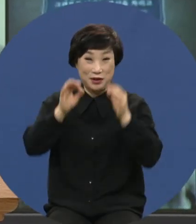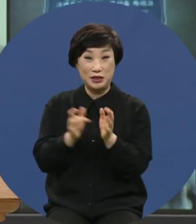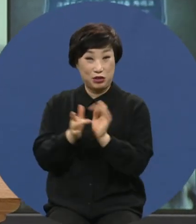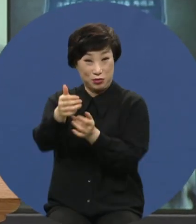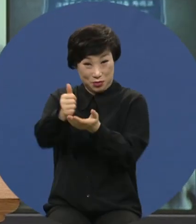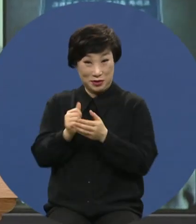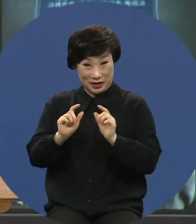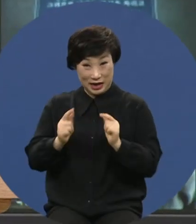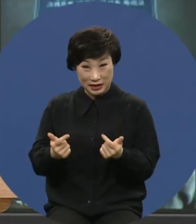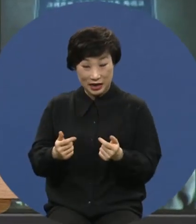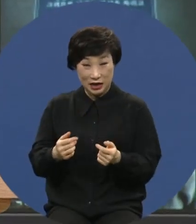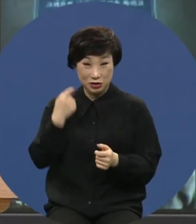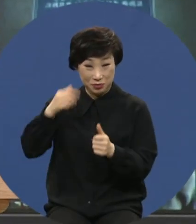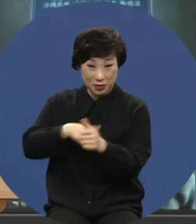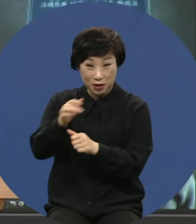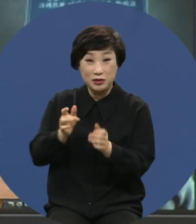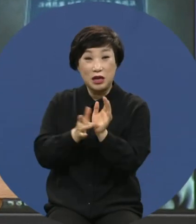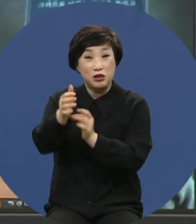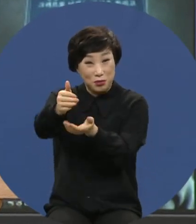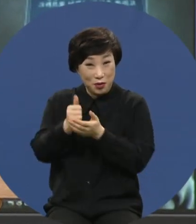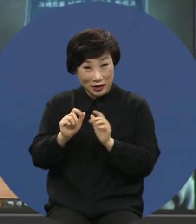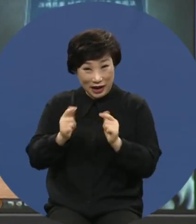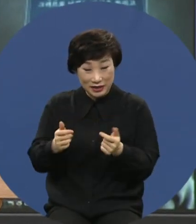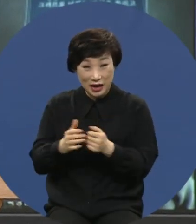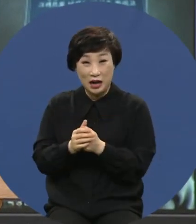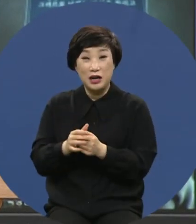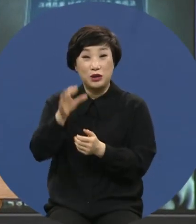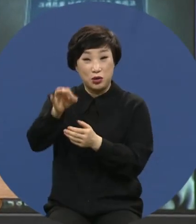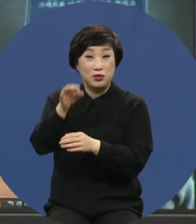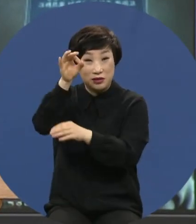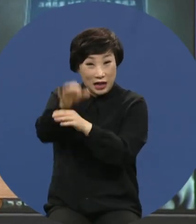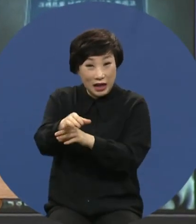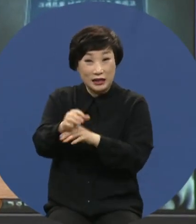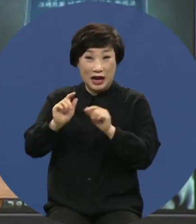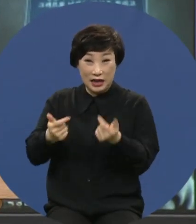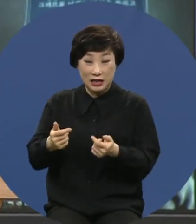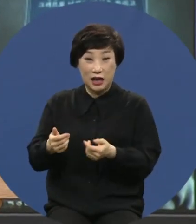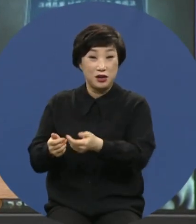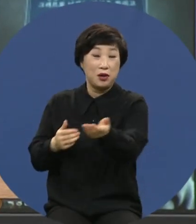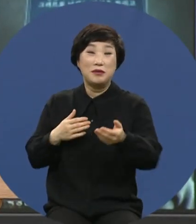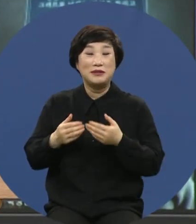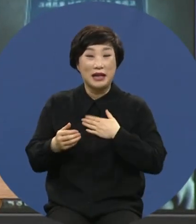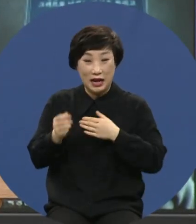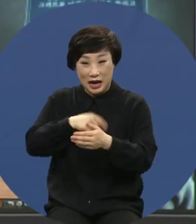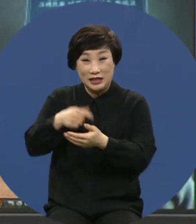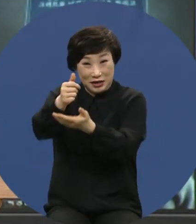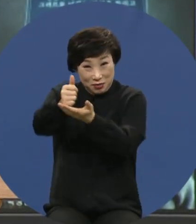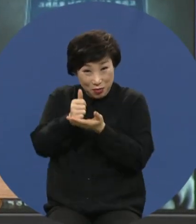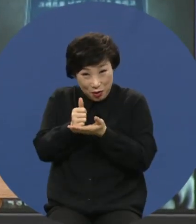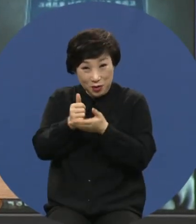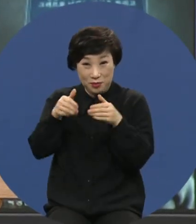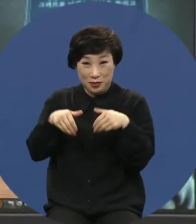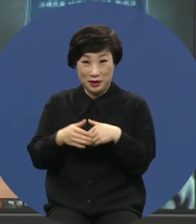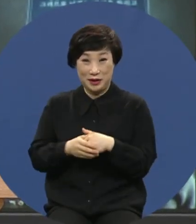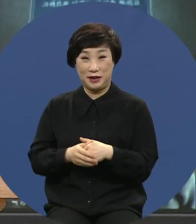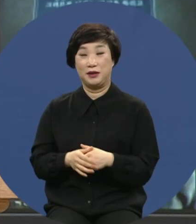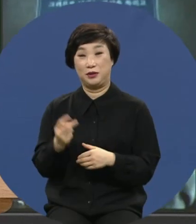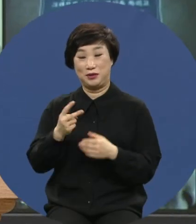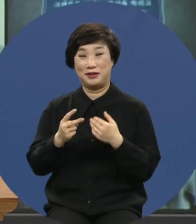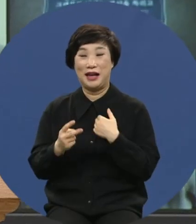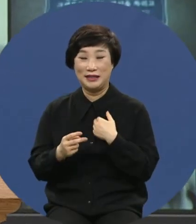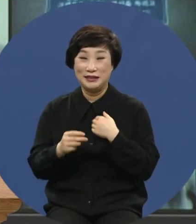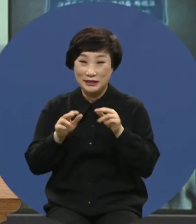아니요, 백으로 얻는 게 아니요, 돈으로 얻는 게 아니요, 그냥 받아들여 그냥. 그리고